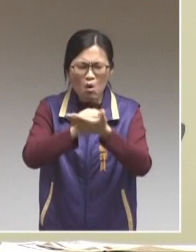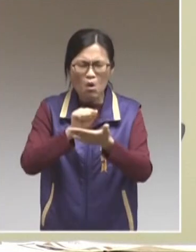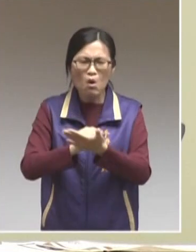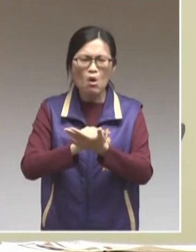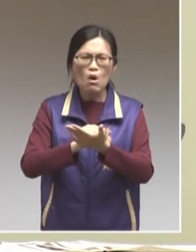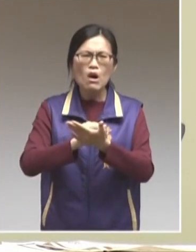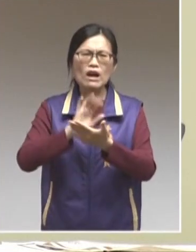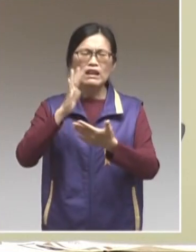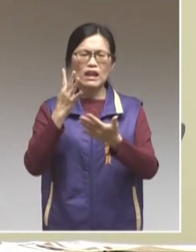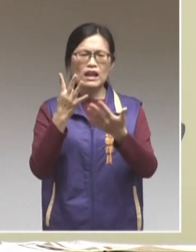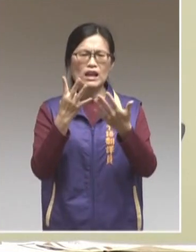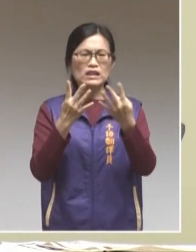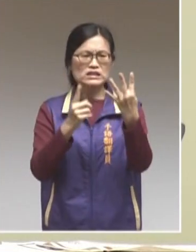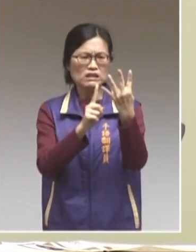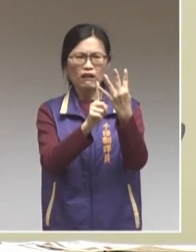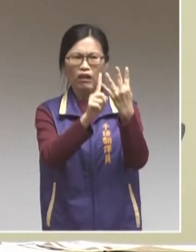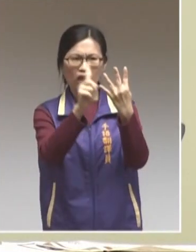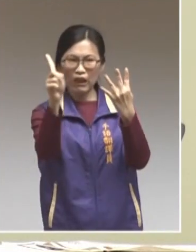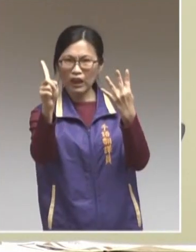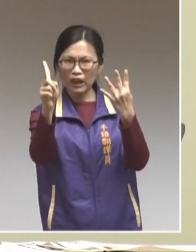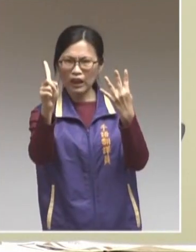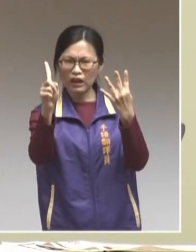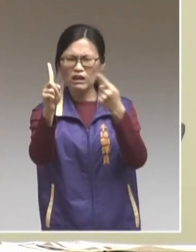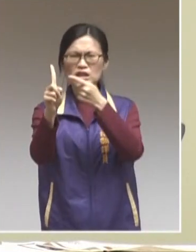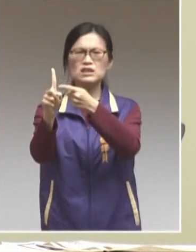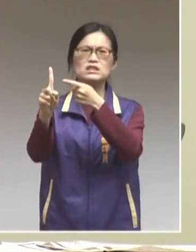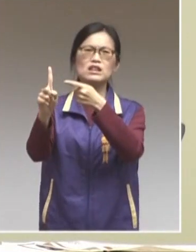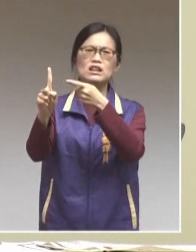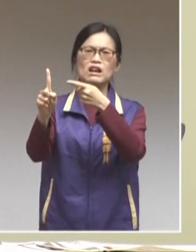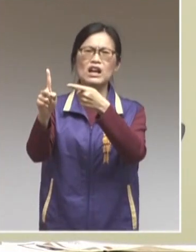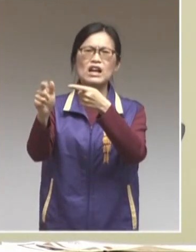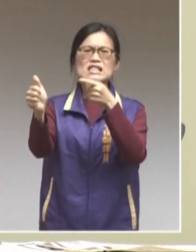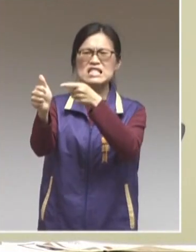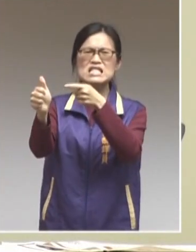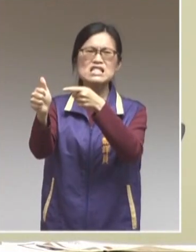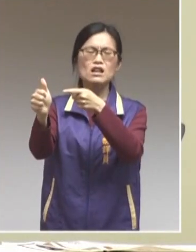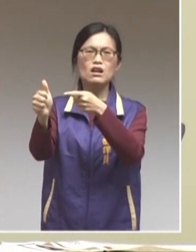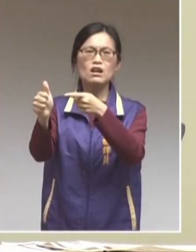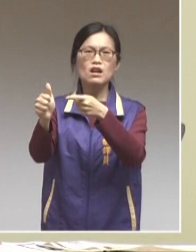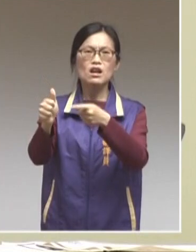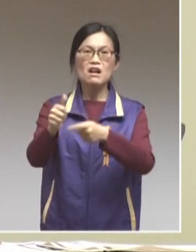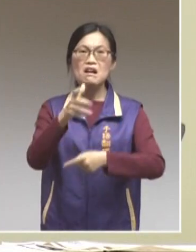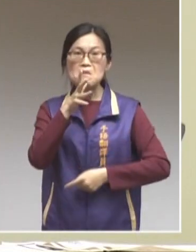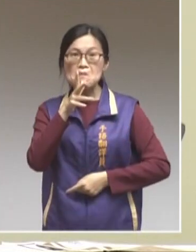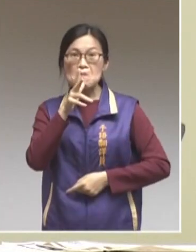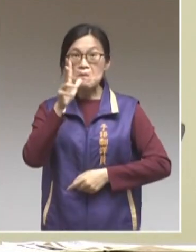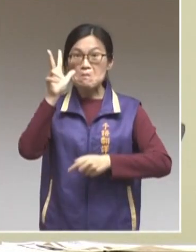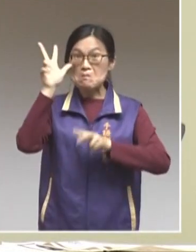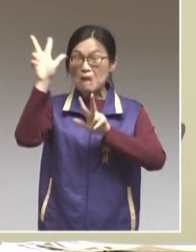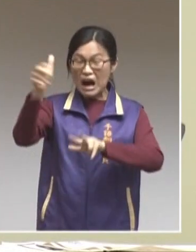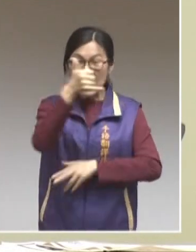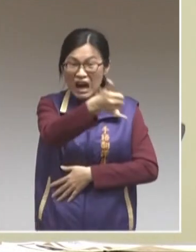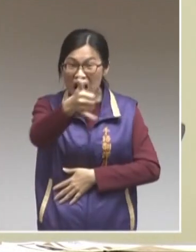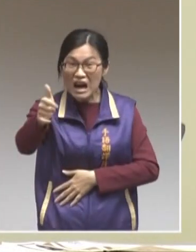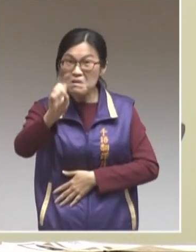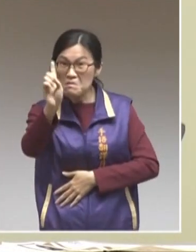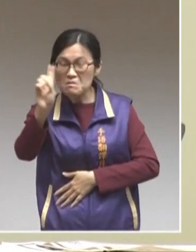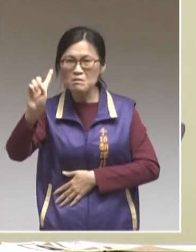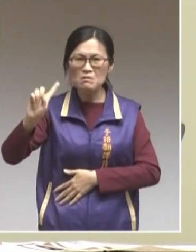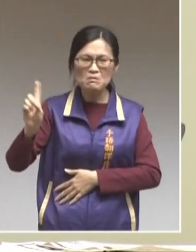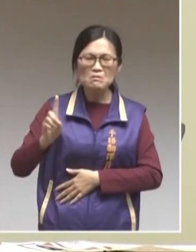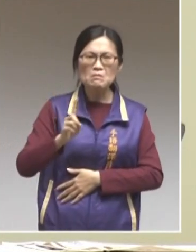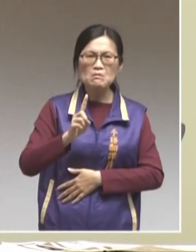4位个案里面的其中一位，并未如实来交代，陈述他